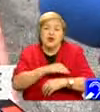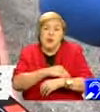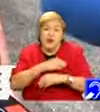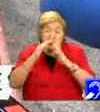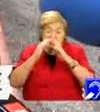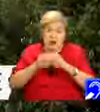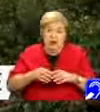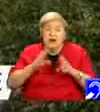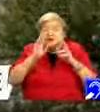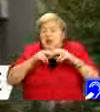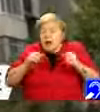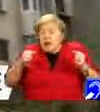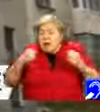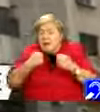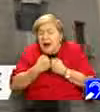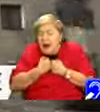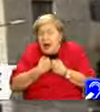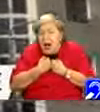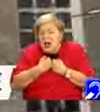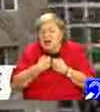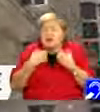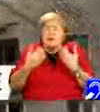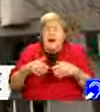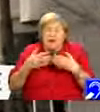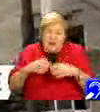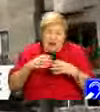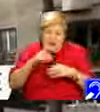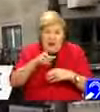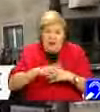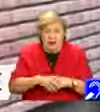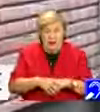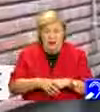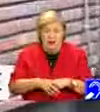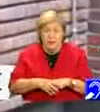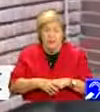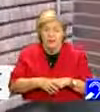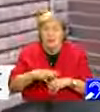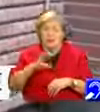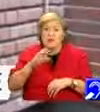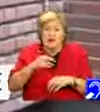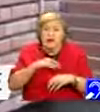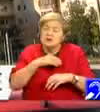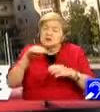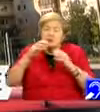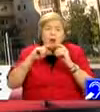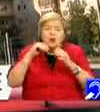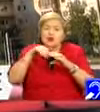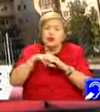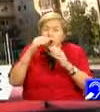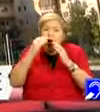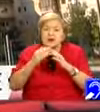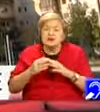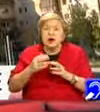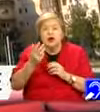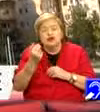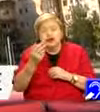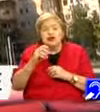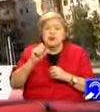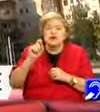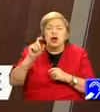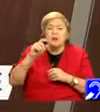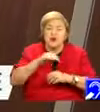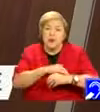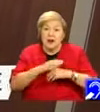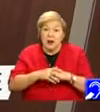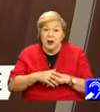să-ți răchită de vai și amar. Câte grade sunt în apartament, aproximativ? În jur de 15-17. Situația nu este mai bună nici